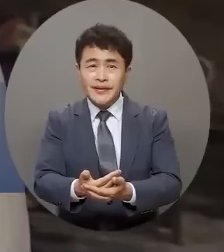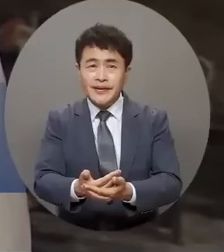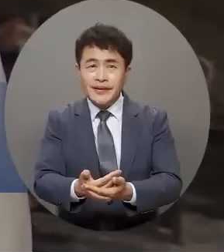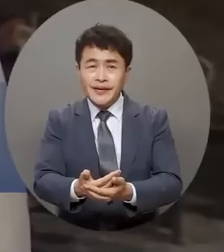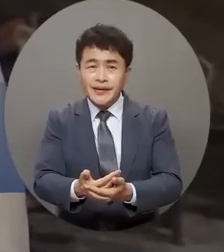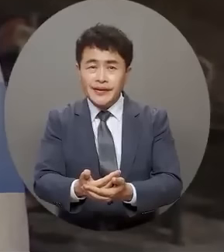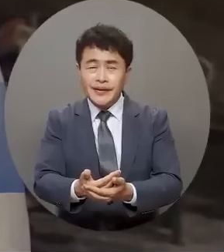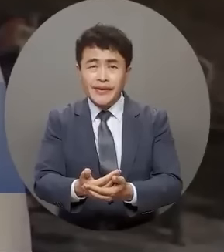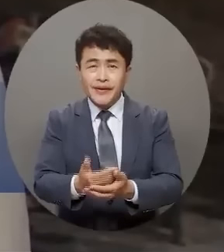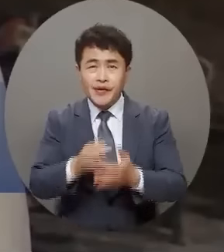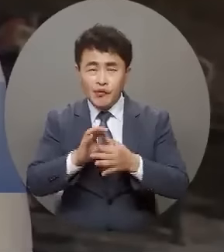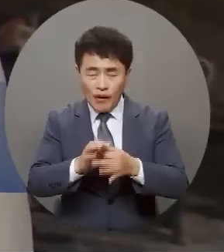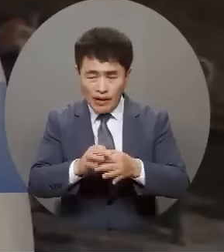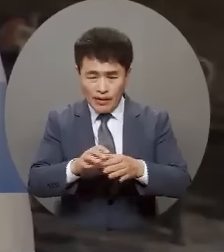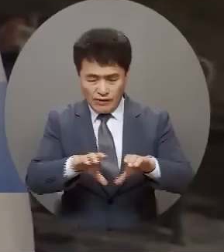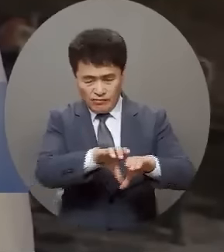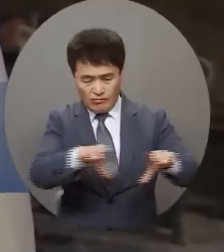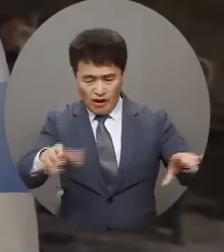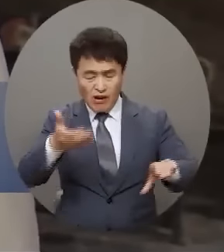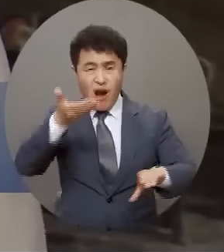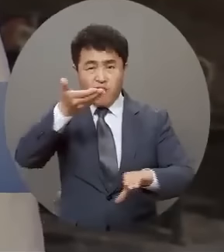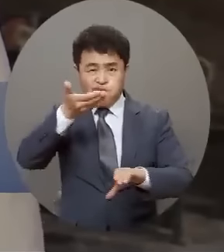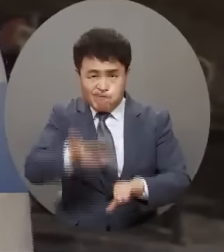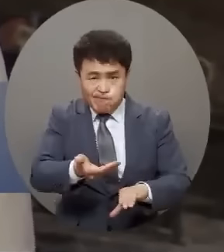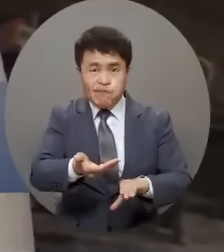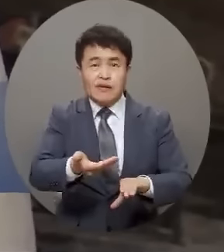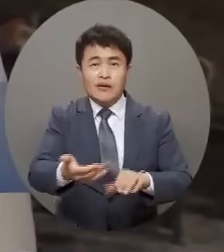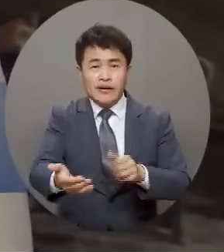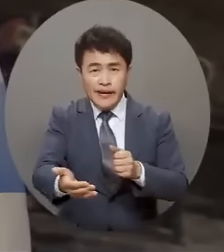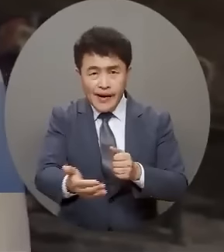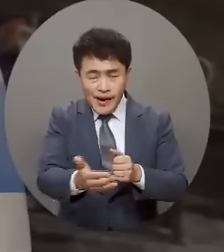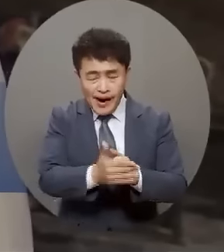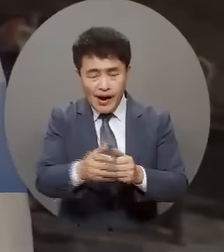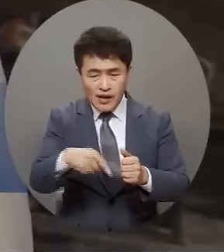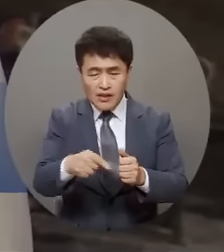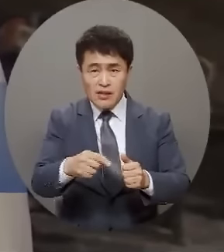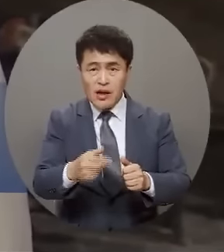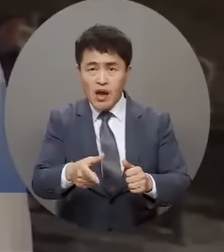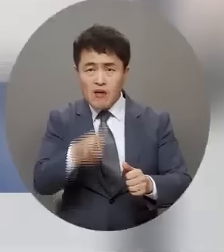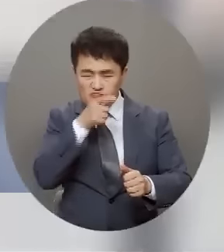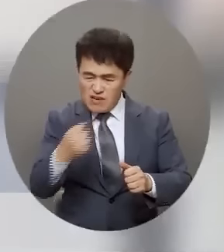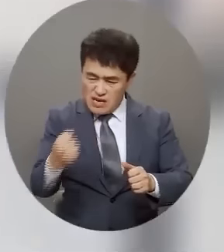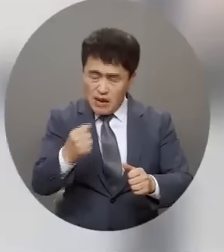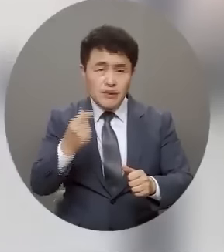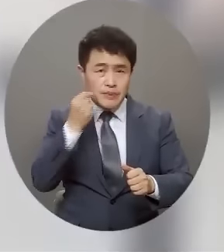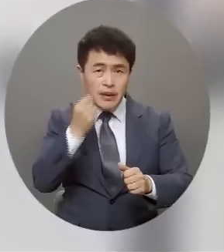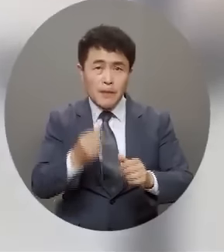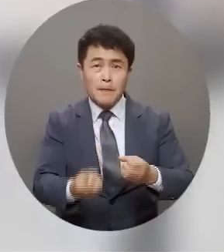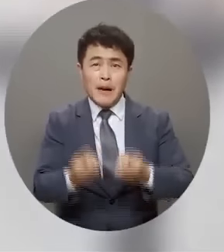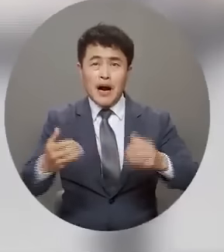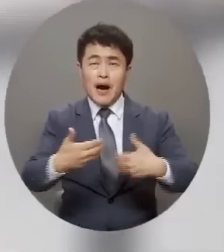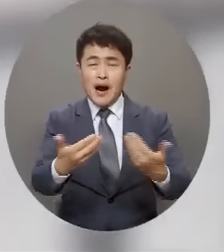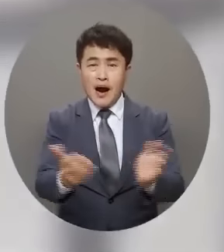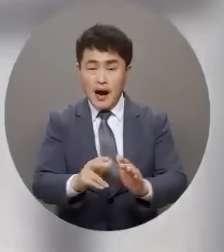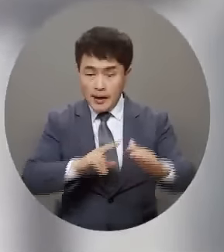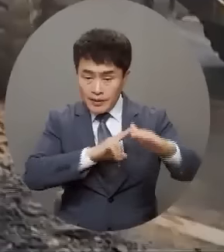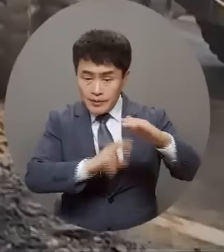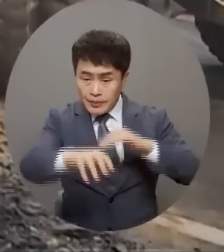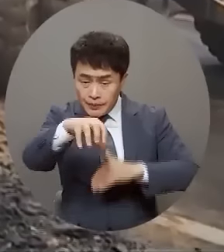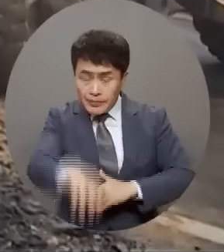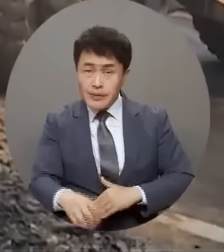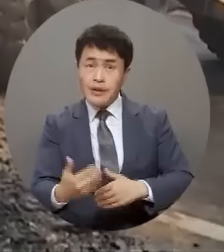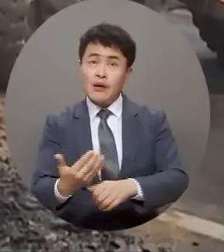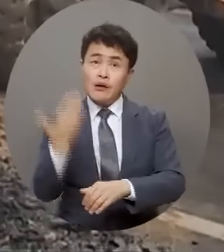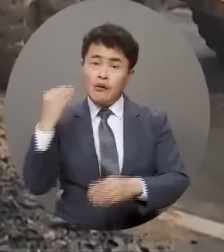피로도들이 관에 작용을 하면서 이제 관에 수압을 못 견디고 이탈한 것으로. 해당 철도 공사 구간에서는